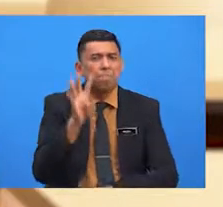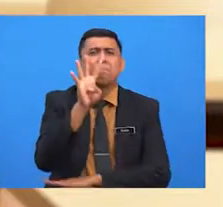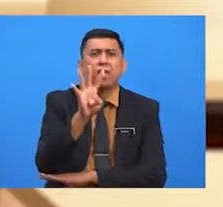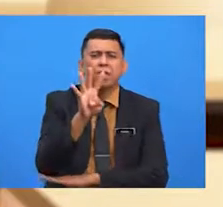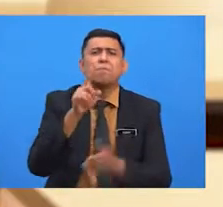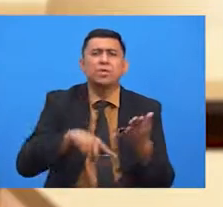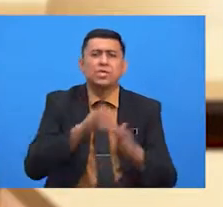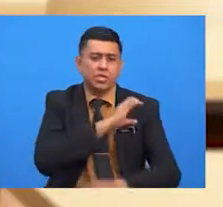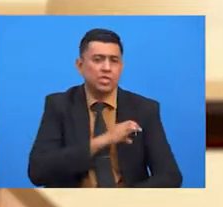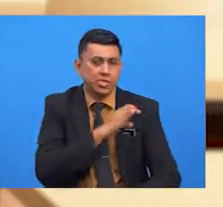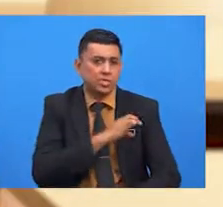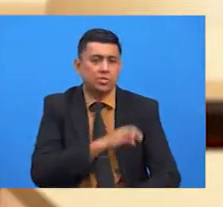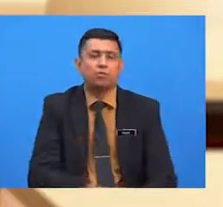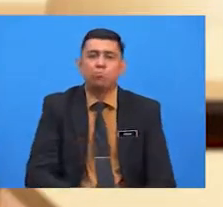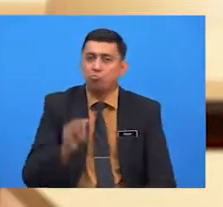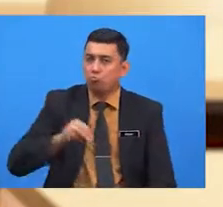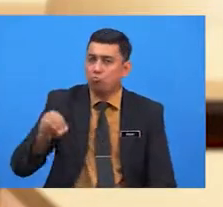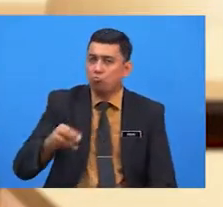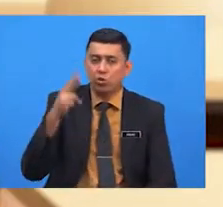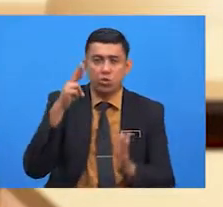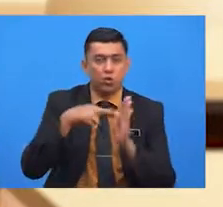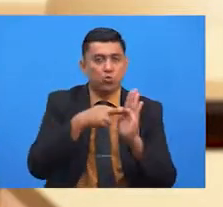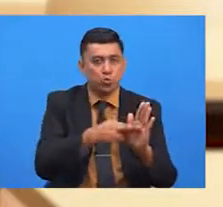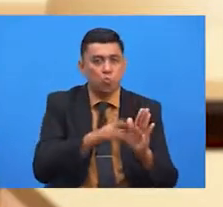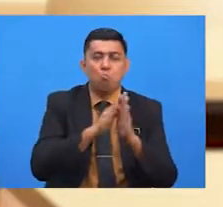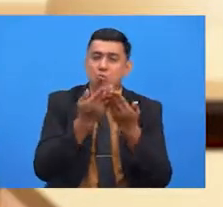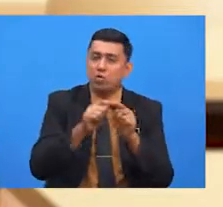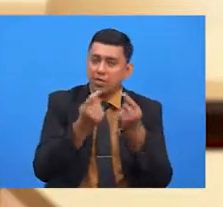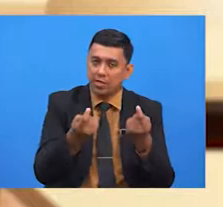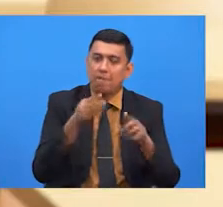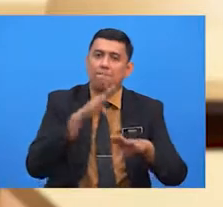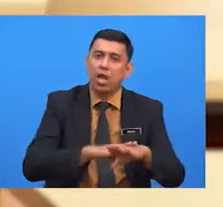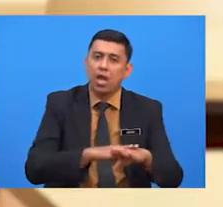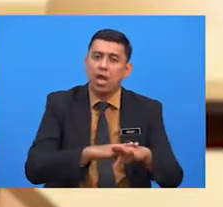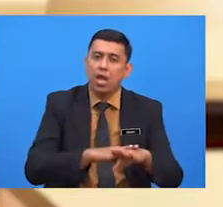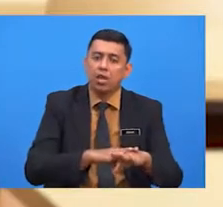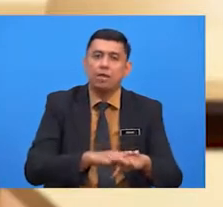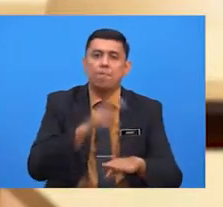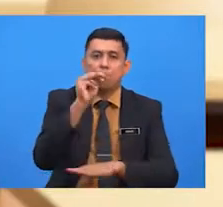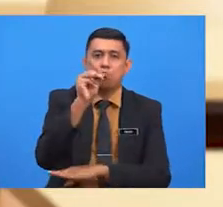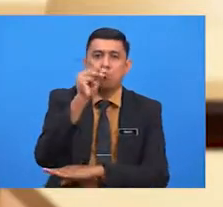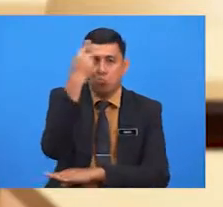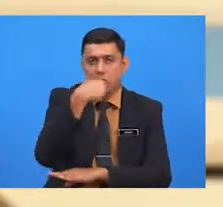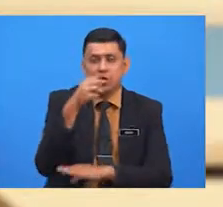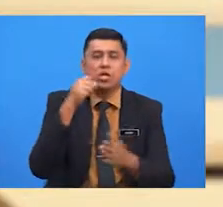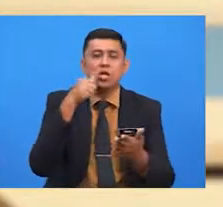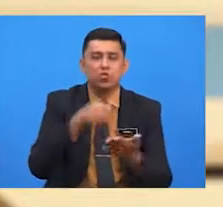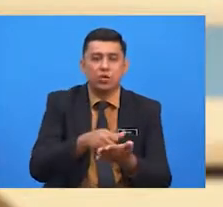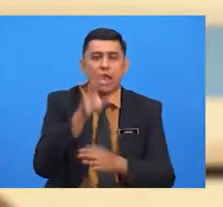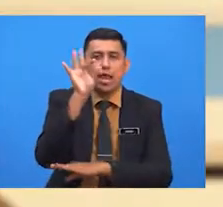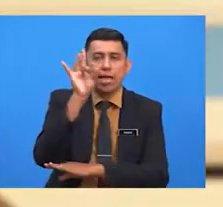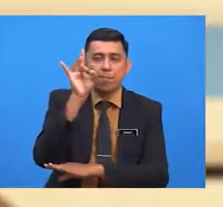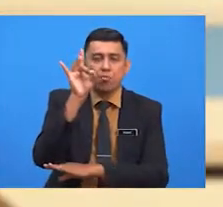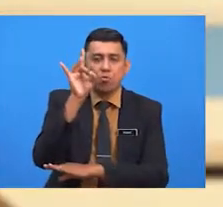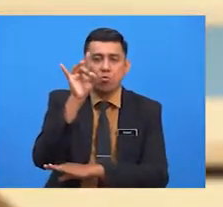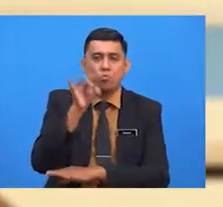keempat? Murid-murid boleh rujuk buku teks pada muka surat 82. Yang